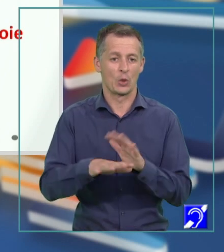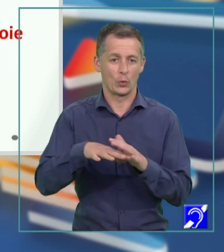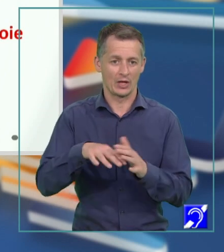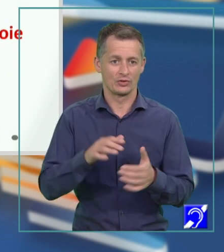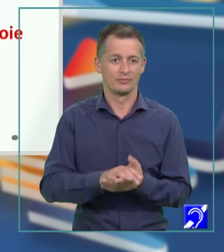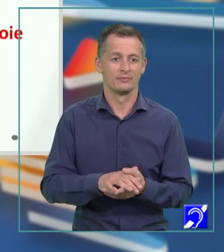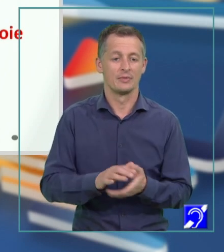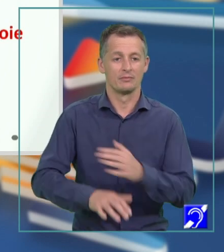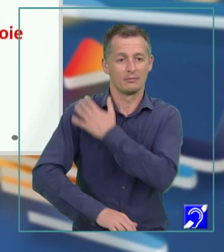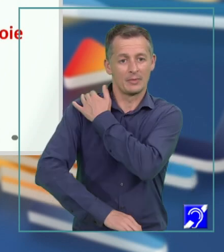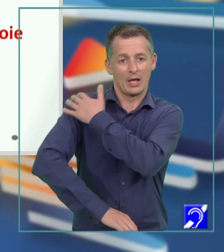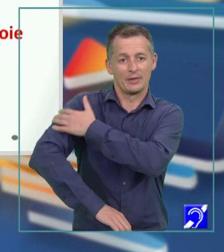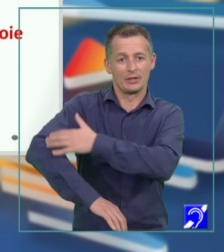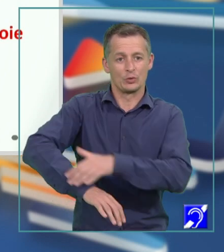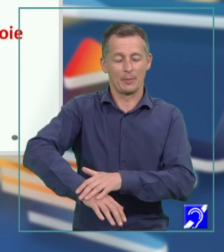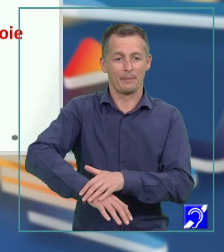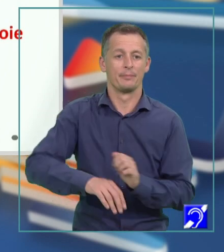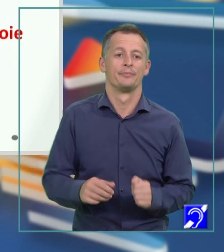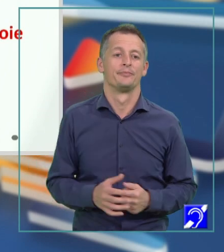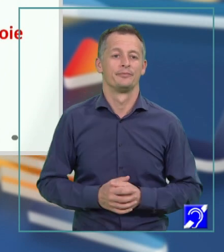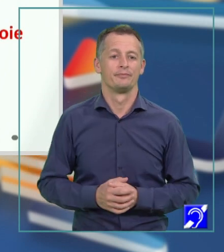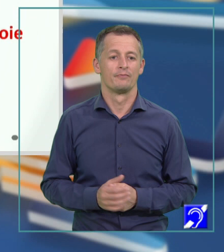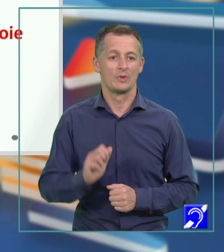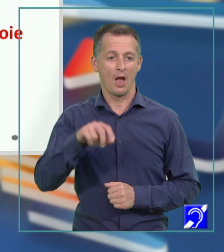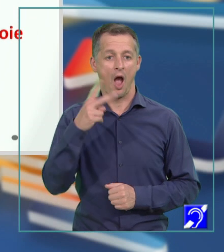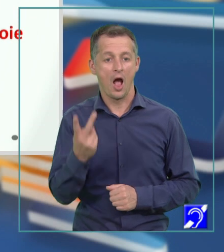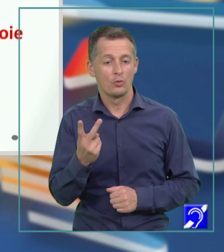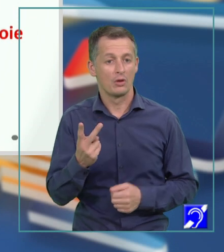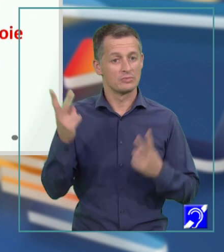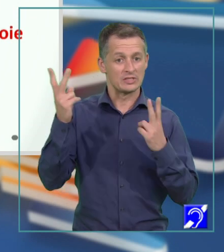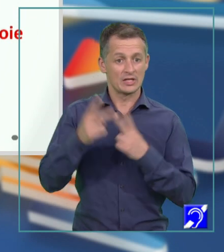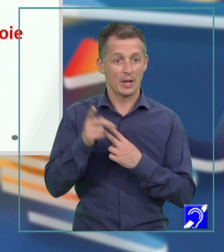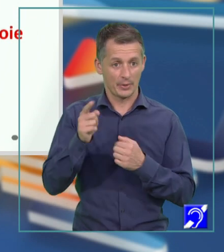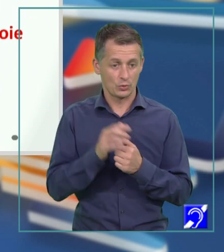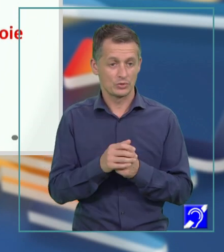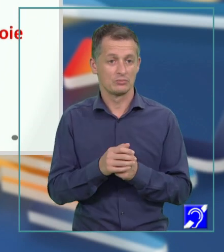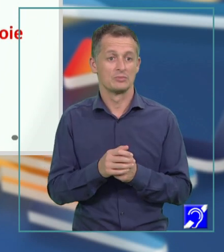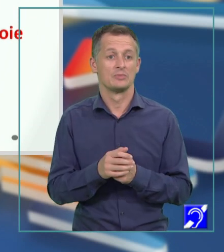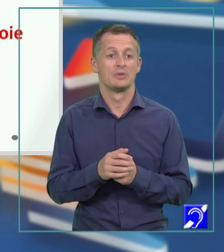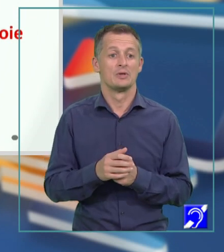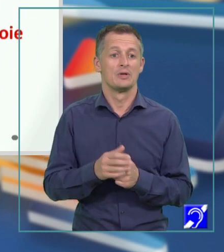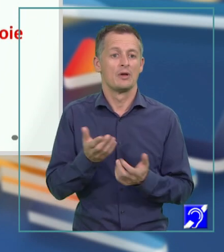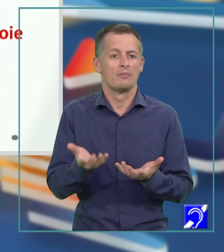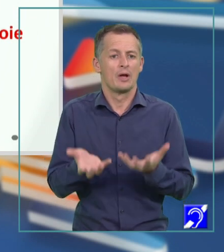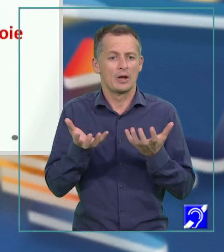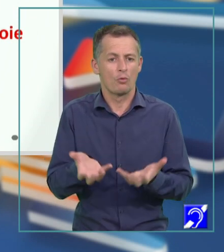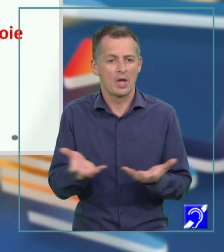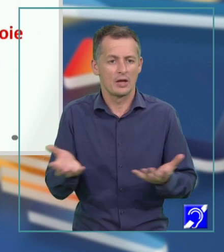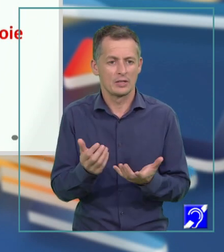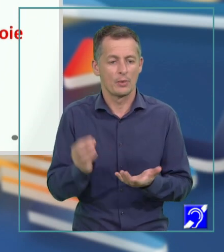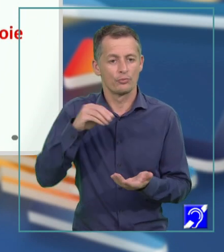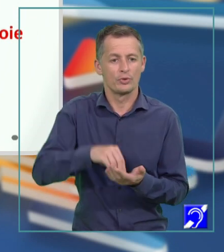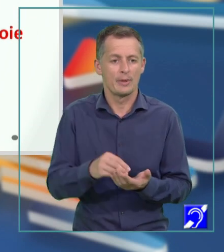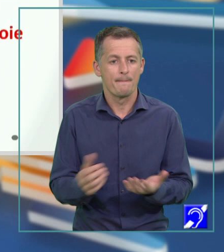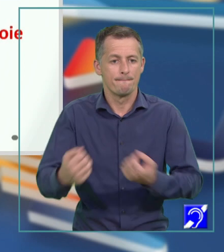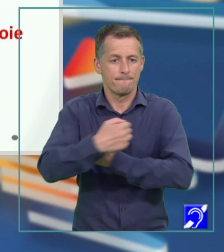membrului superior de la umăr până la încheietura mâinii. Al doilea sens pe care îl are, cantitate care se poate cuprinde și duce în